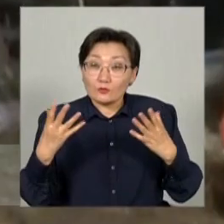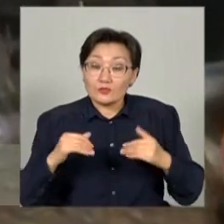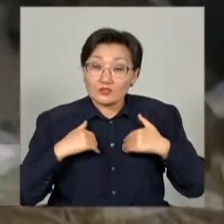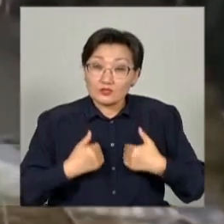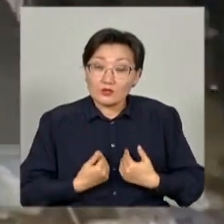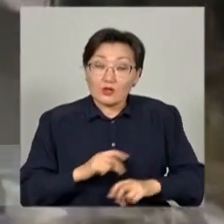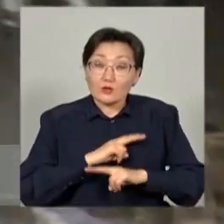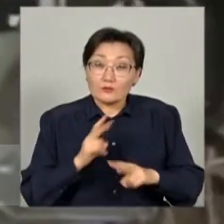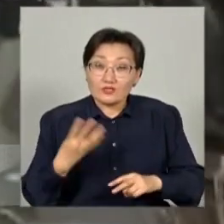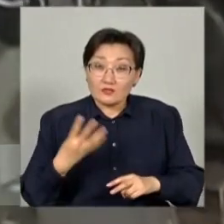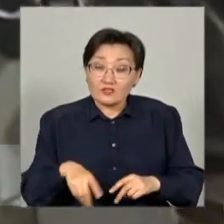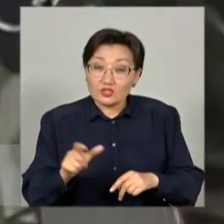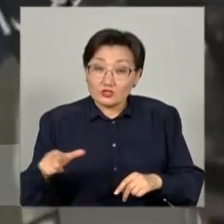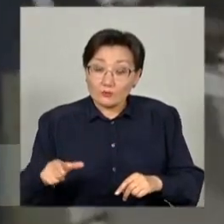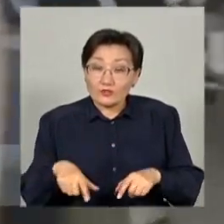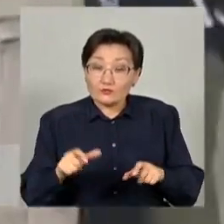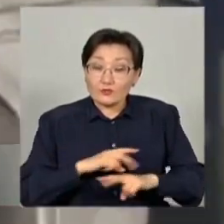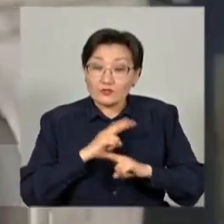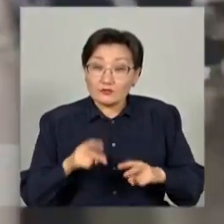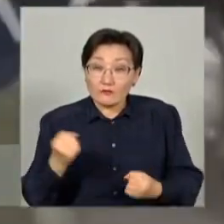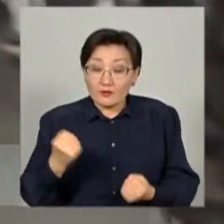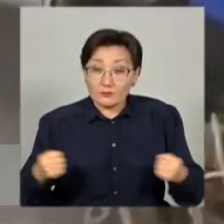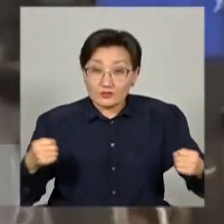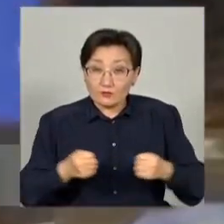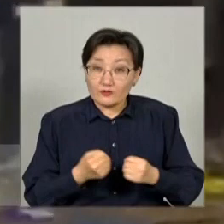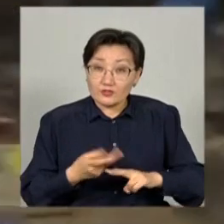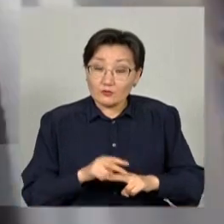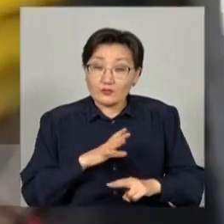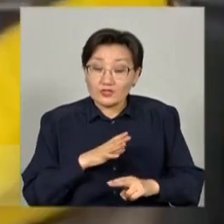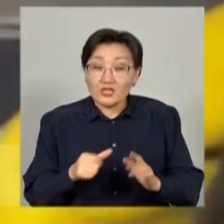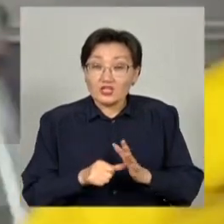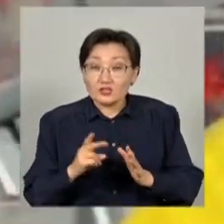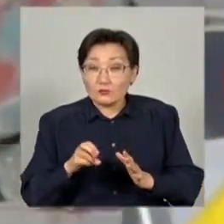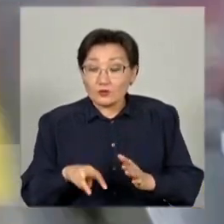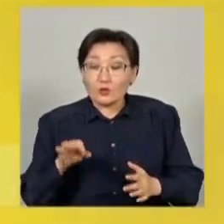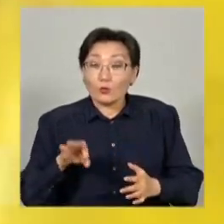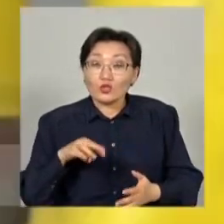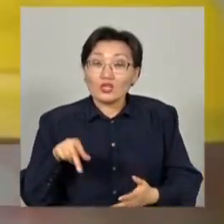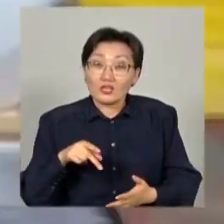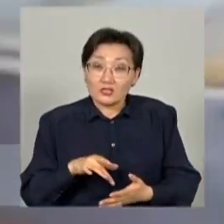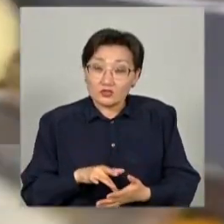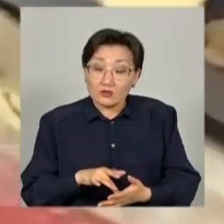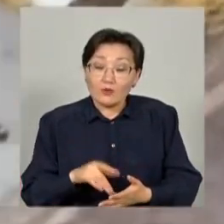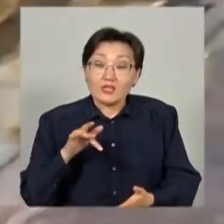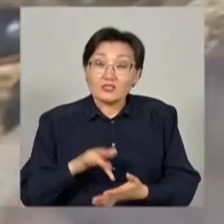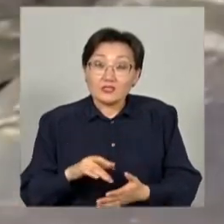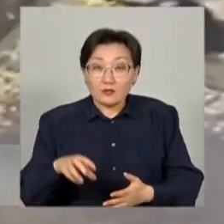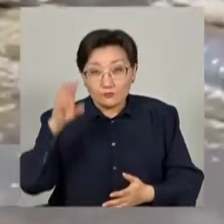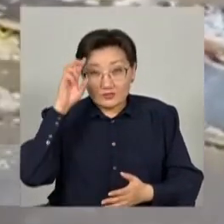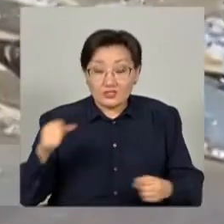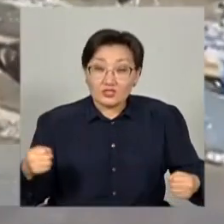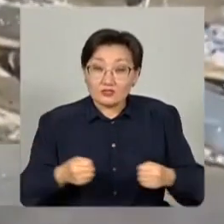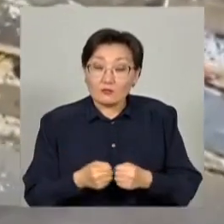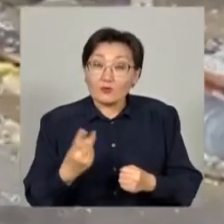гибелью не менее 40 человек. Люди погибли в автокатастрофе, которая произошла в 6 километрах от города Кафрин в центре страны. Столкнулись